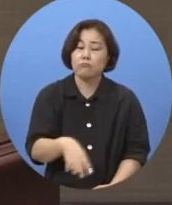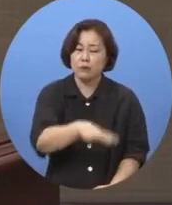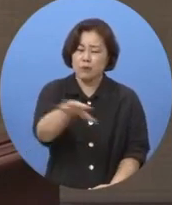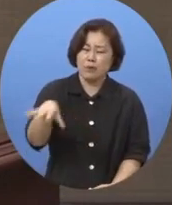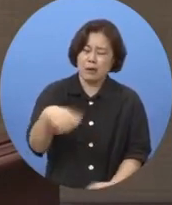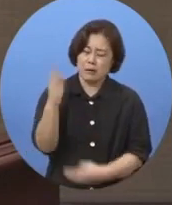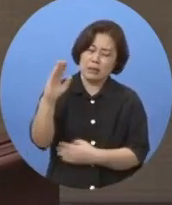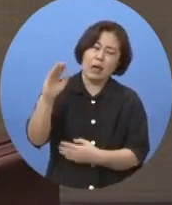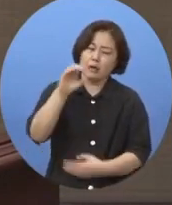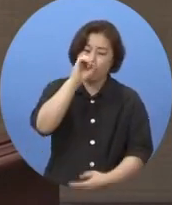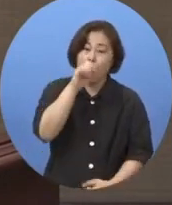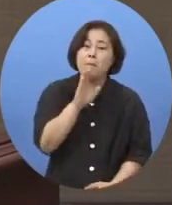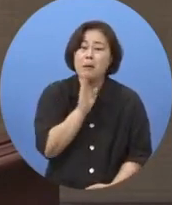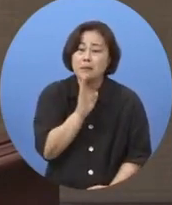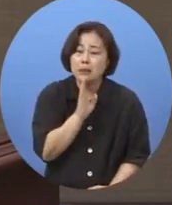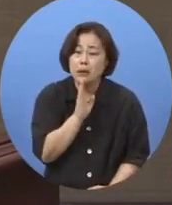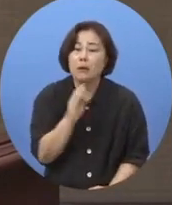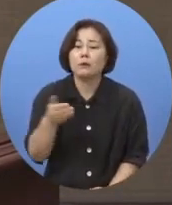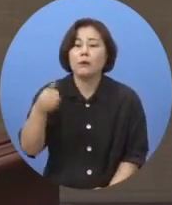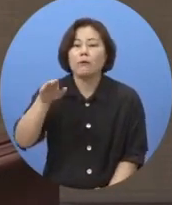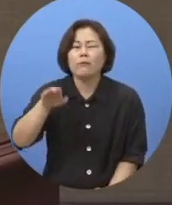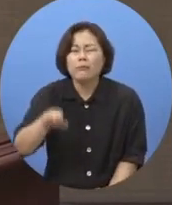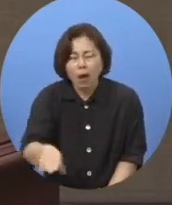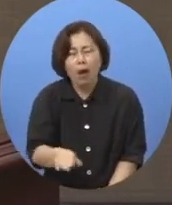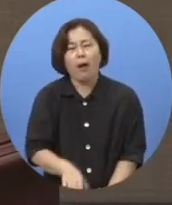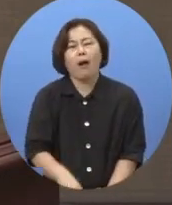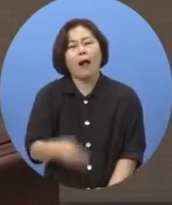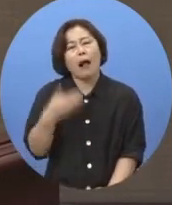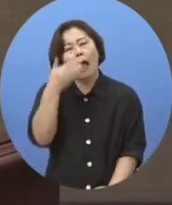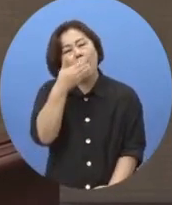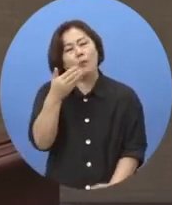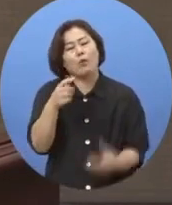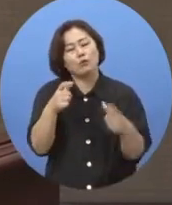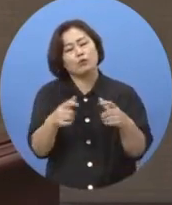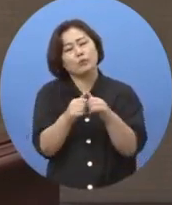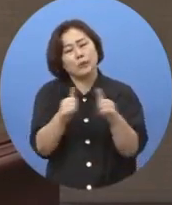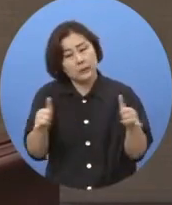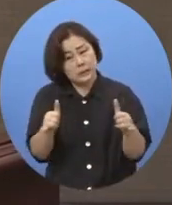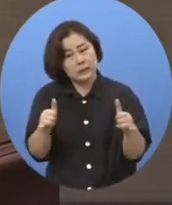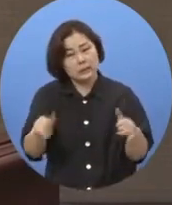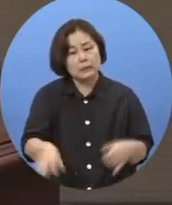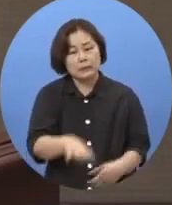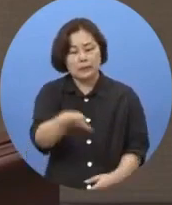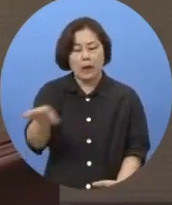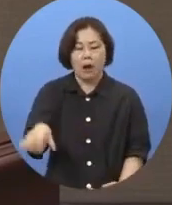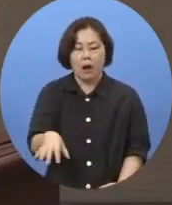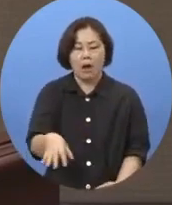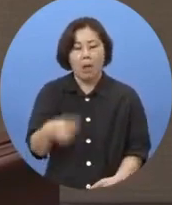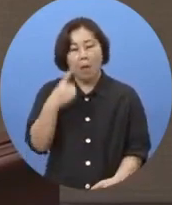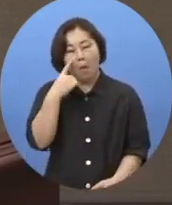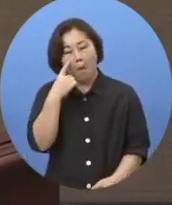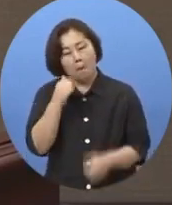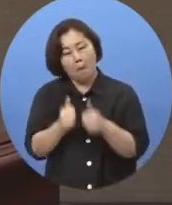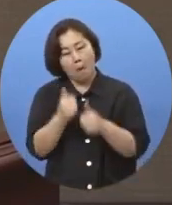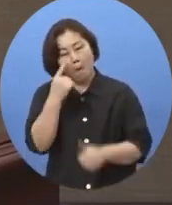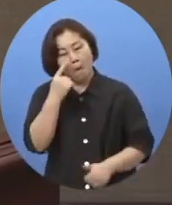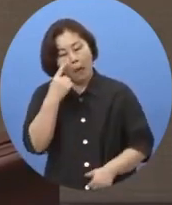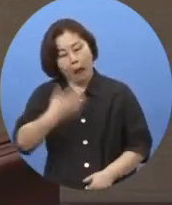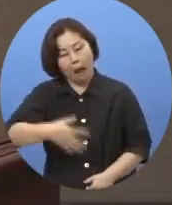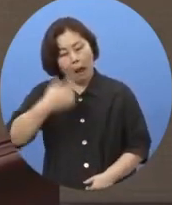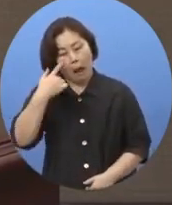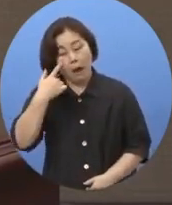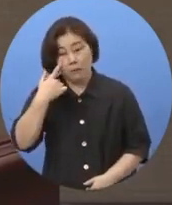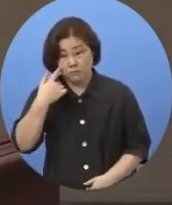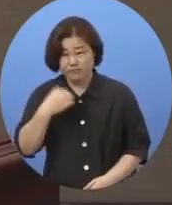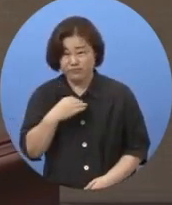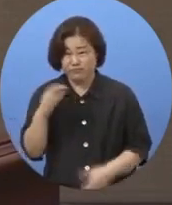좋습니다 다 좋지만 가리봉 주민들이 시험 대상도 아니고 상용화되지 않는